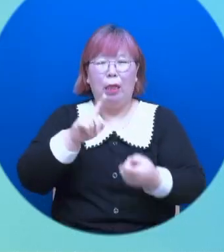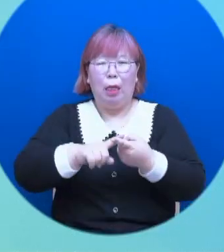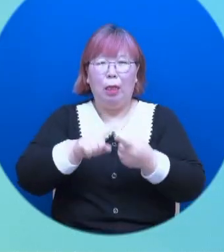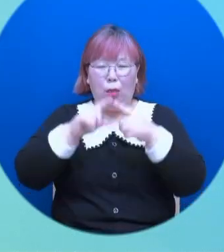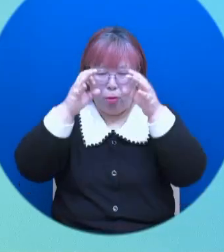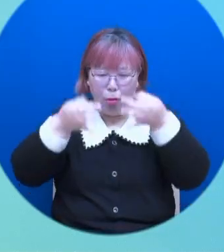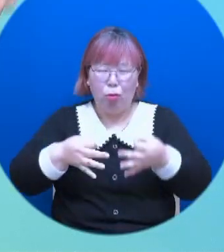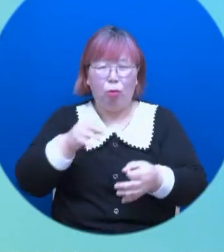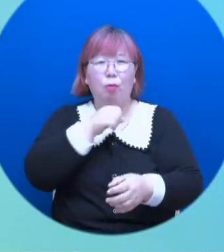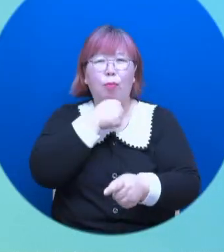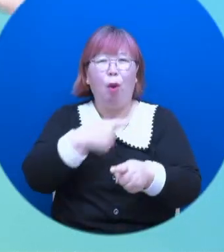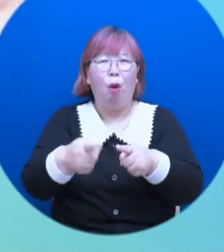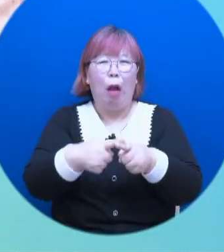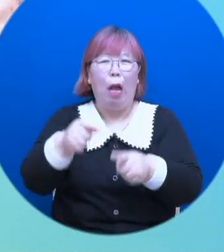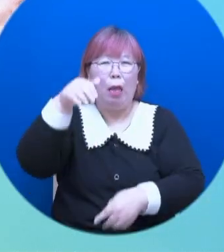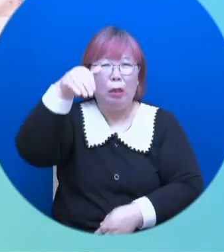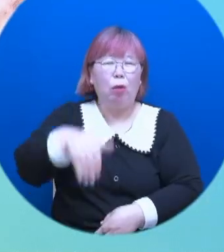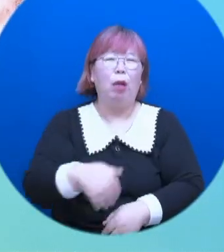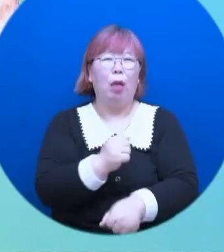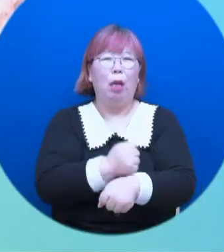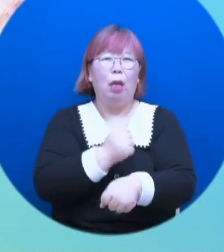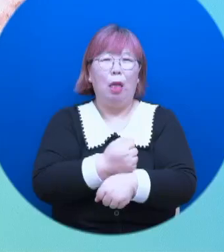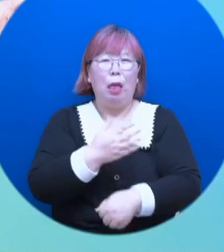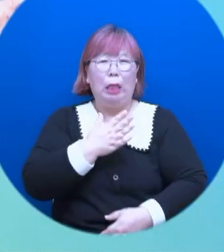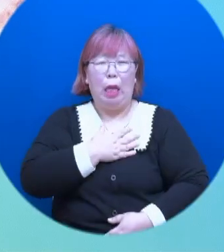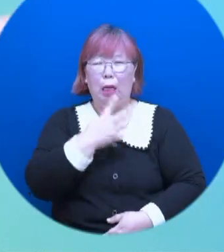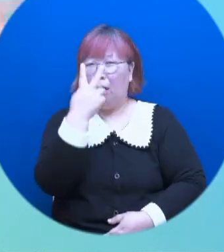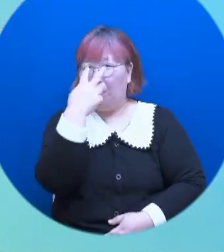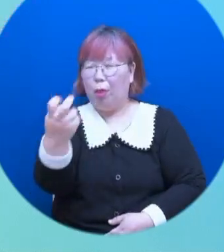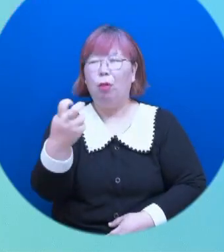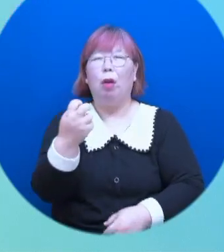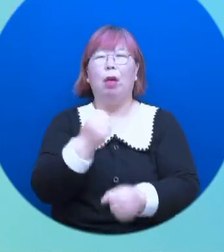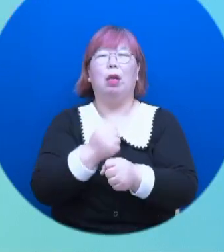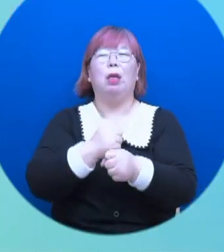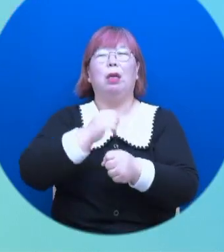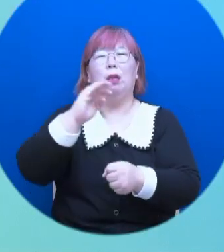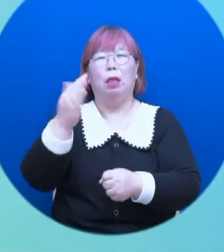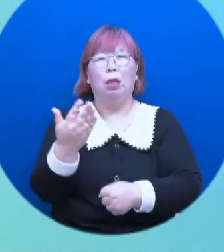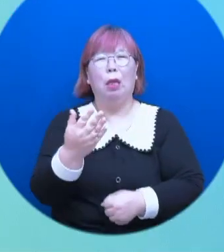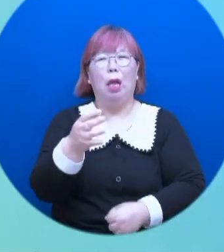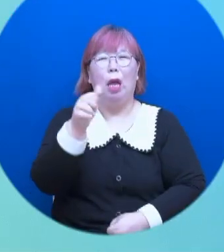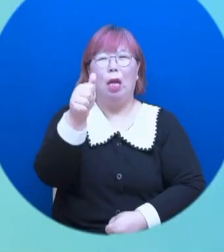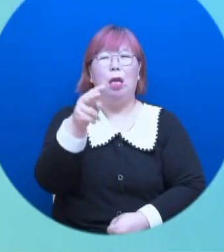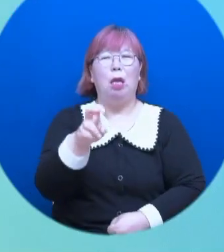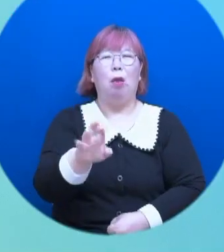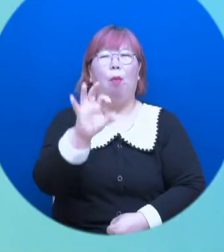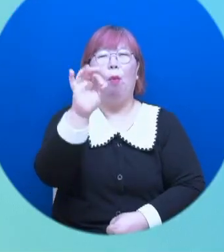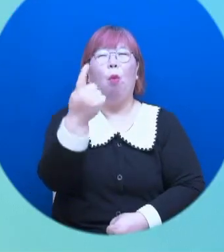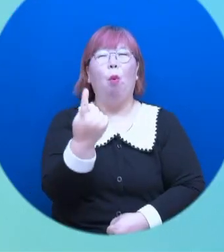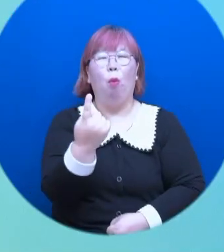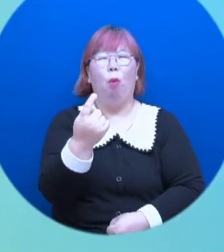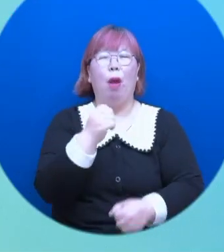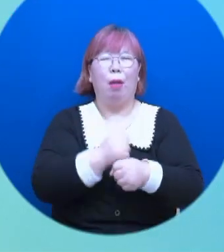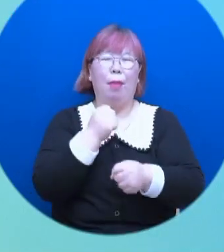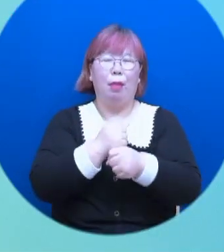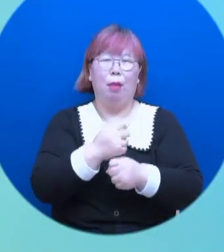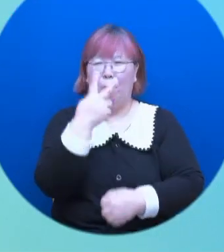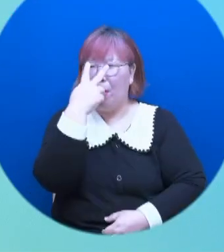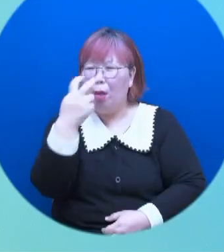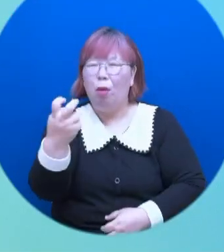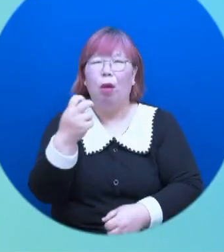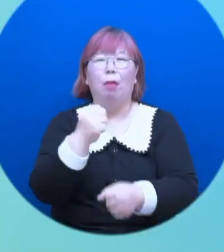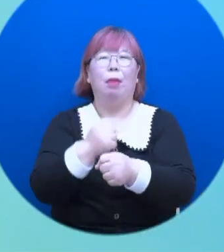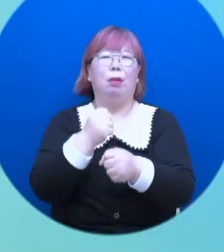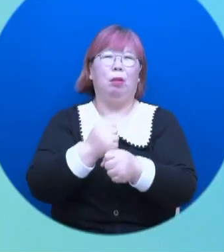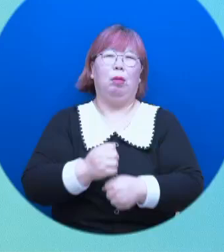그러면서 자신이 어때요? 미워져요. 미워하다 보니까 어떻습니까? 혐오하게 됩니다. 자신을 혐오하며 자기